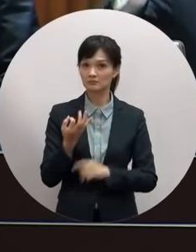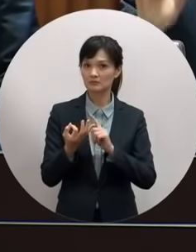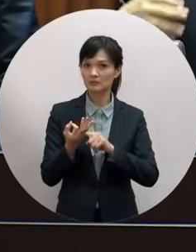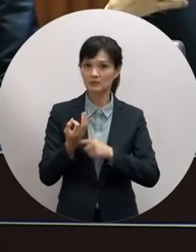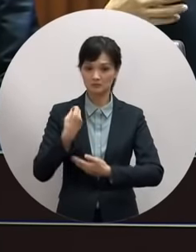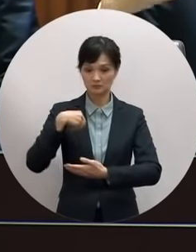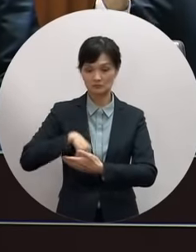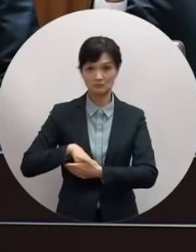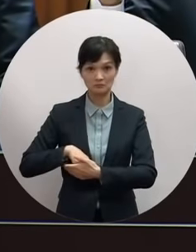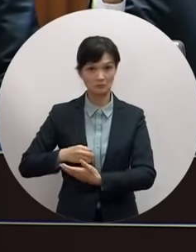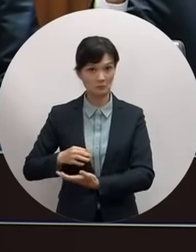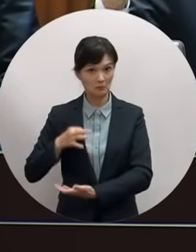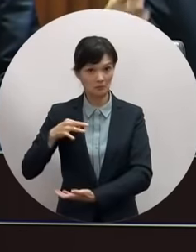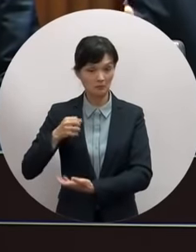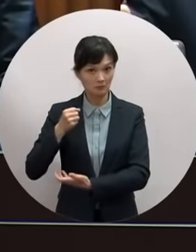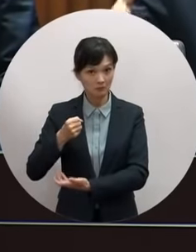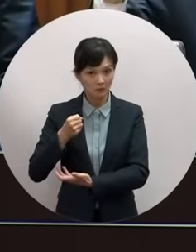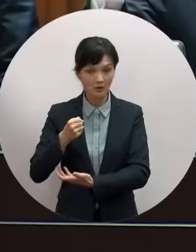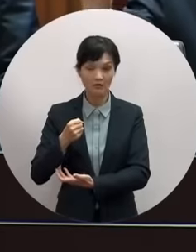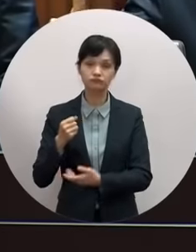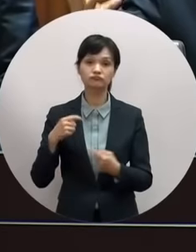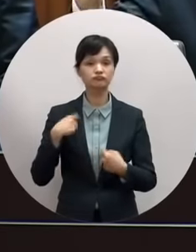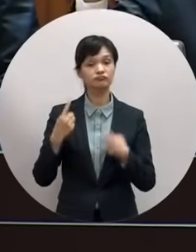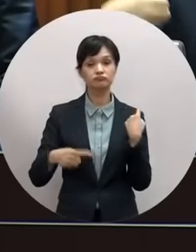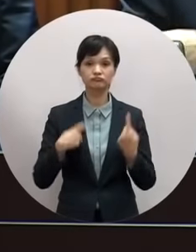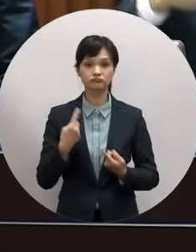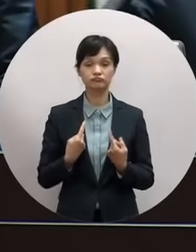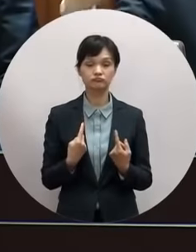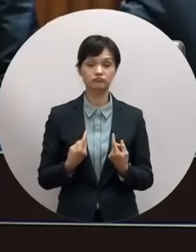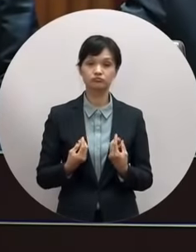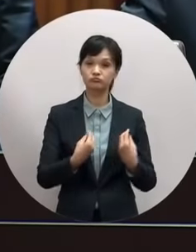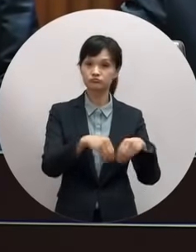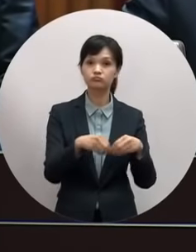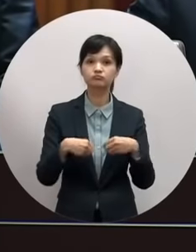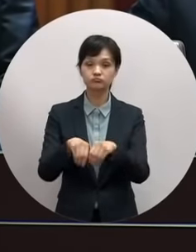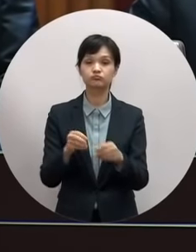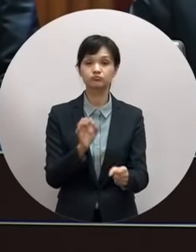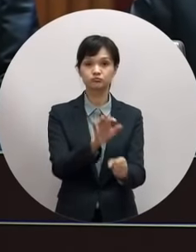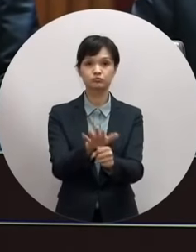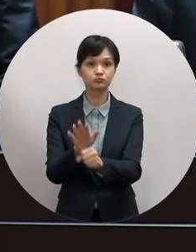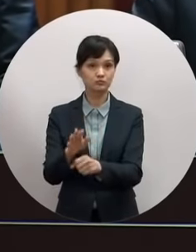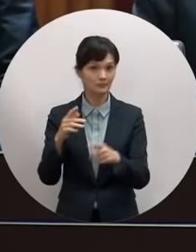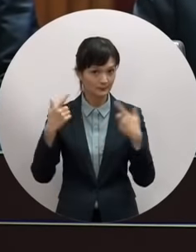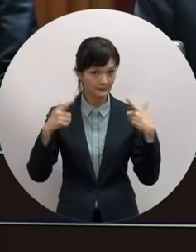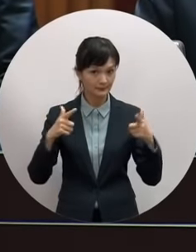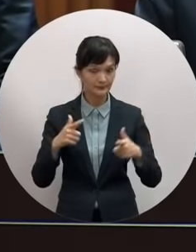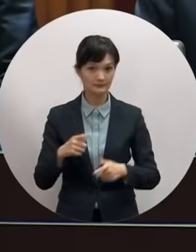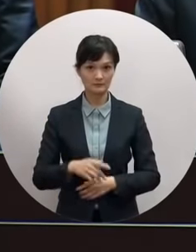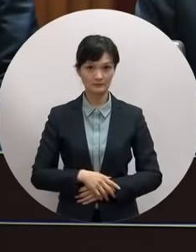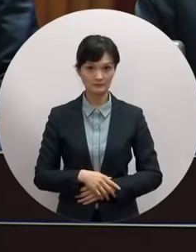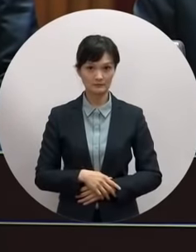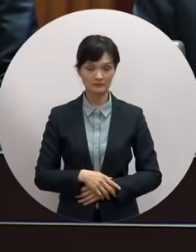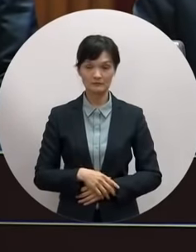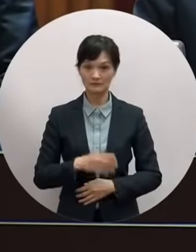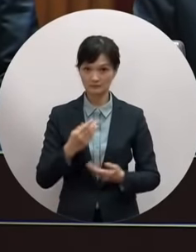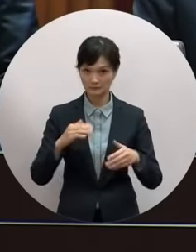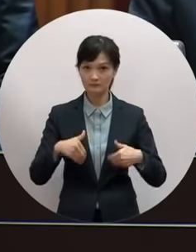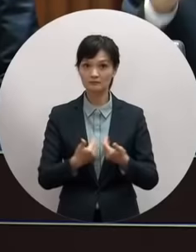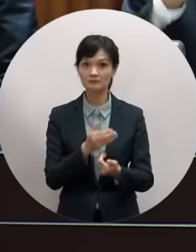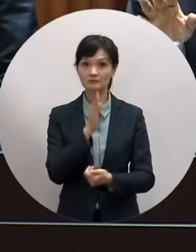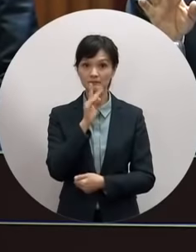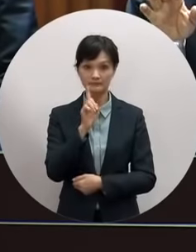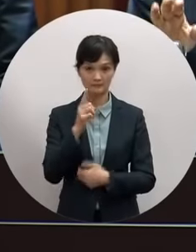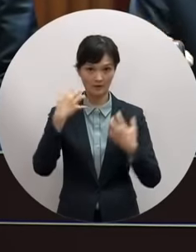是可以好玩，或者因为这样就自己有权利，不是，反而是责任更